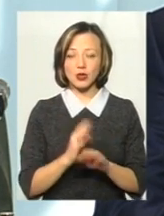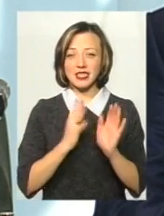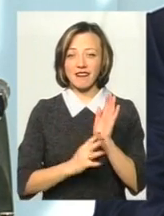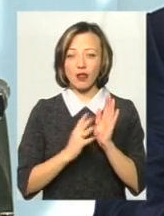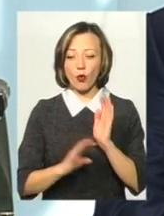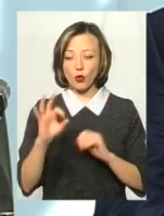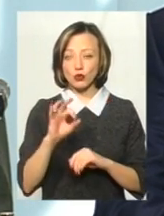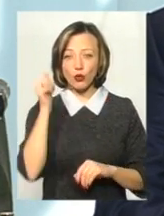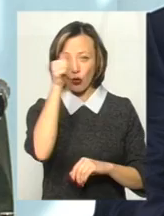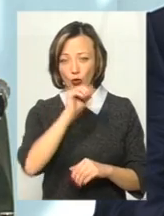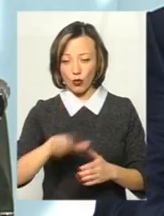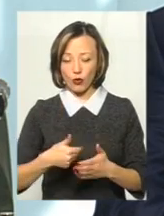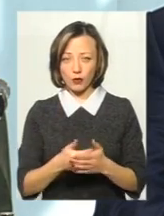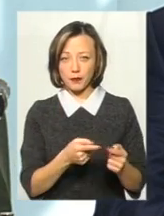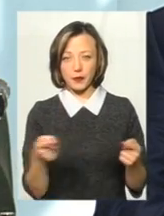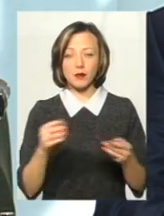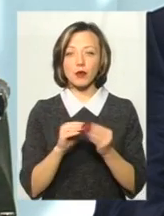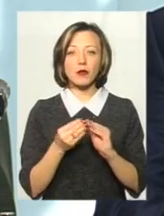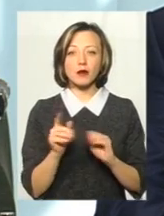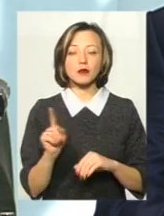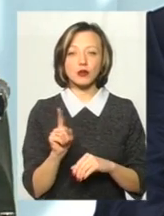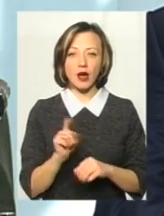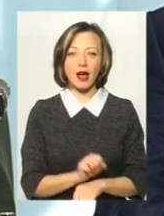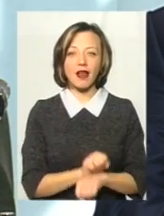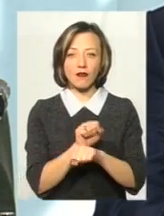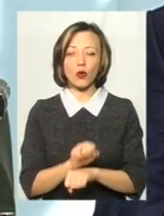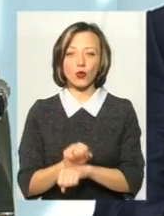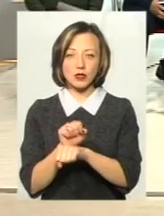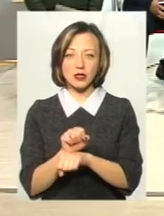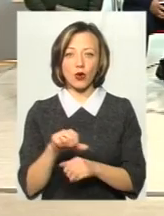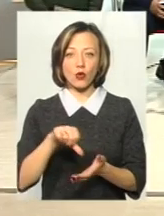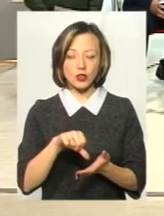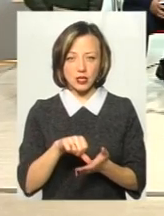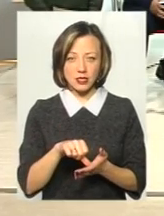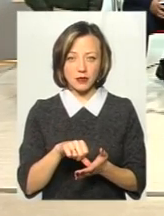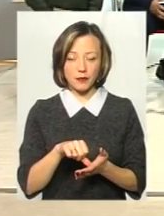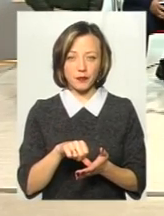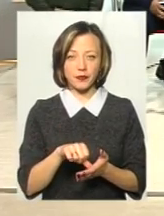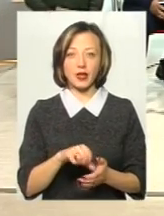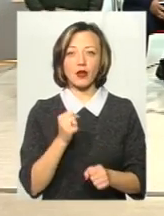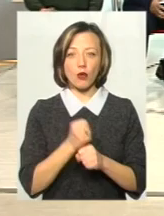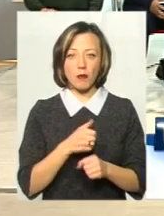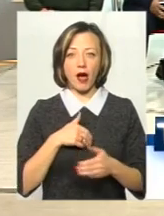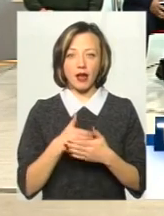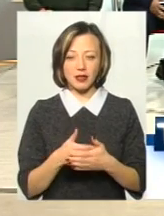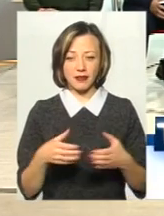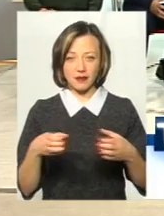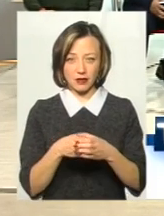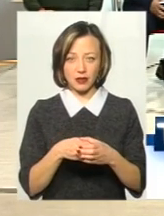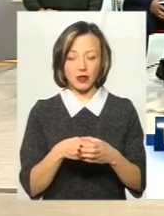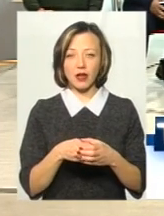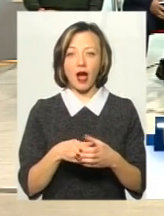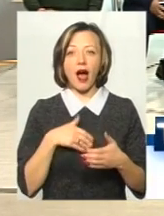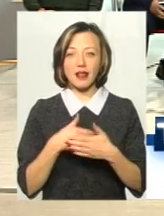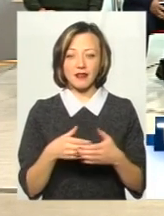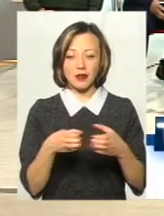року, чому є проблема? Що в революції бере участь і робить активна більшість,